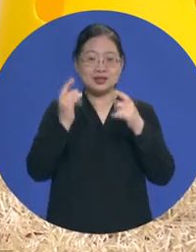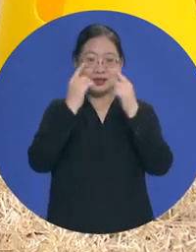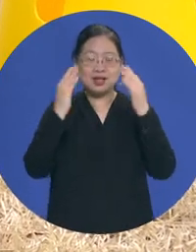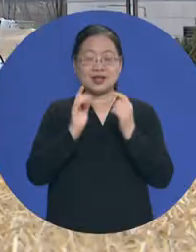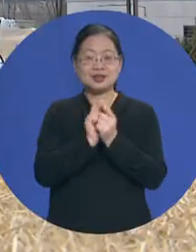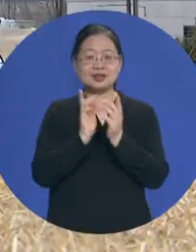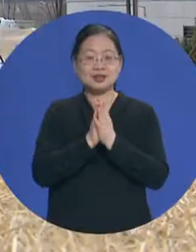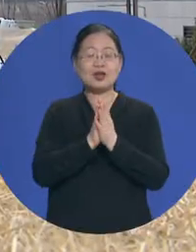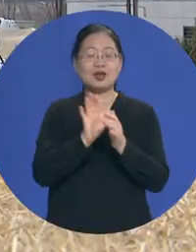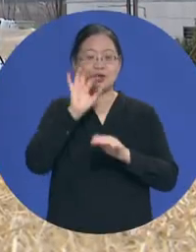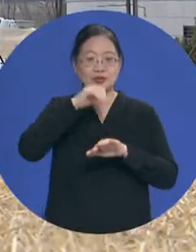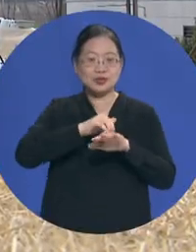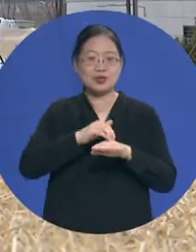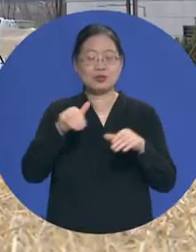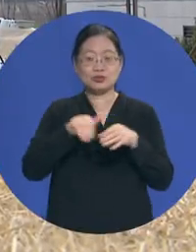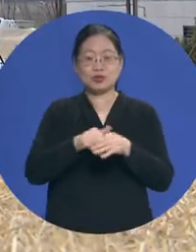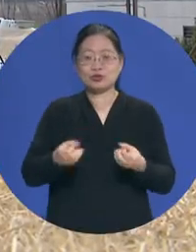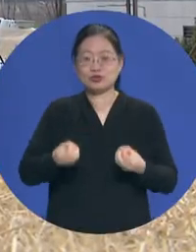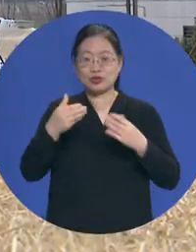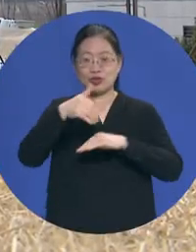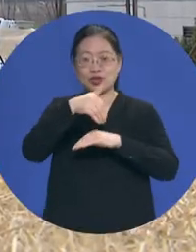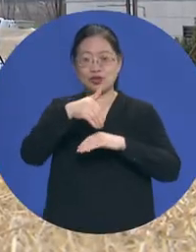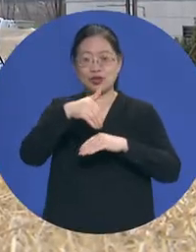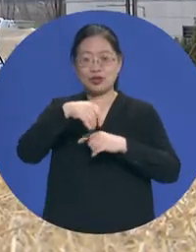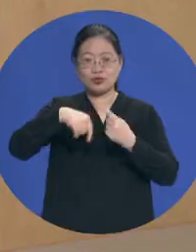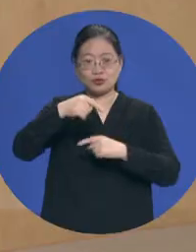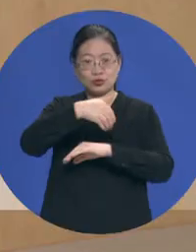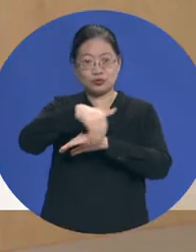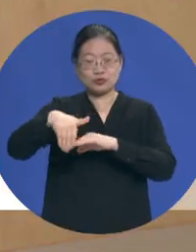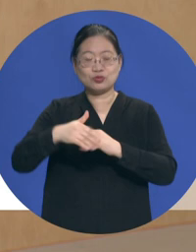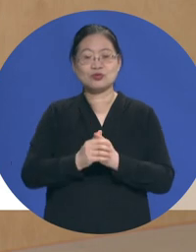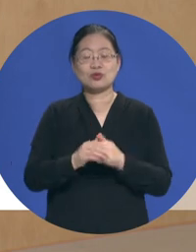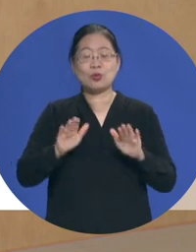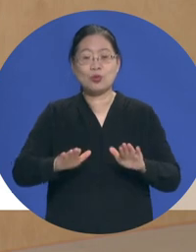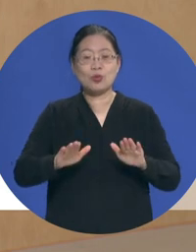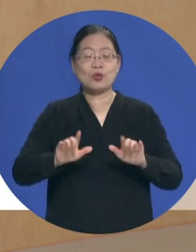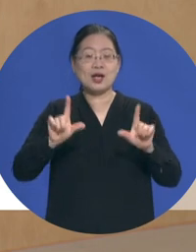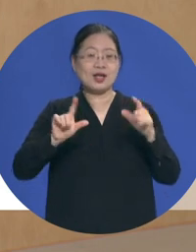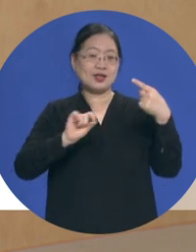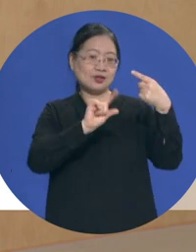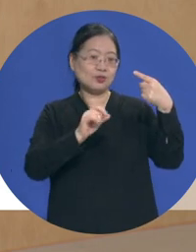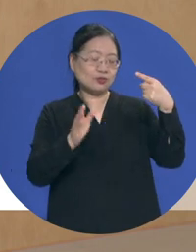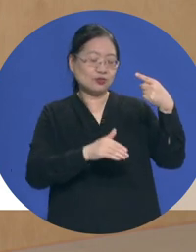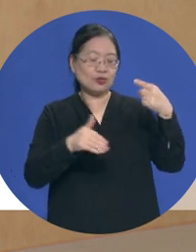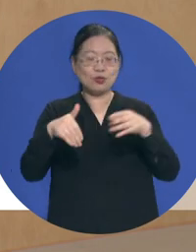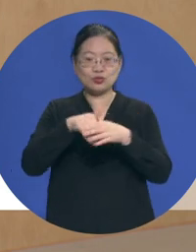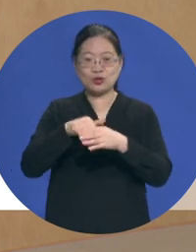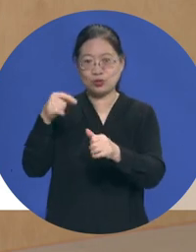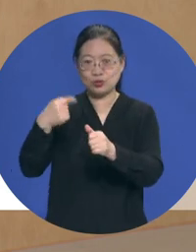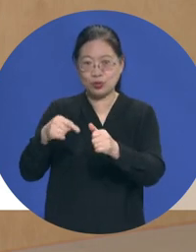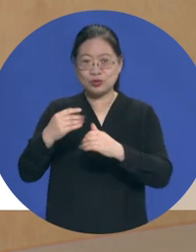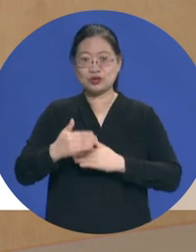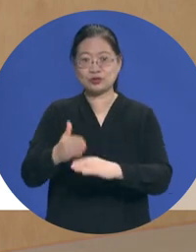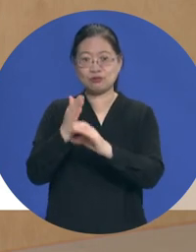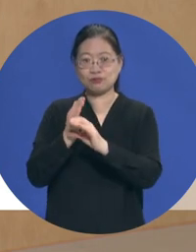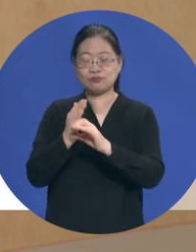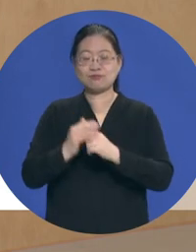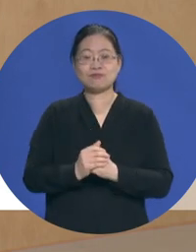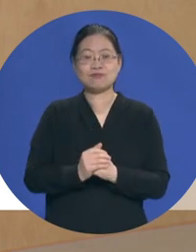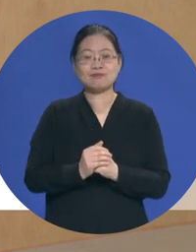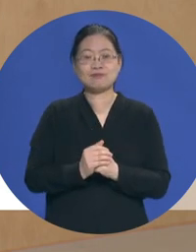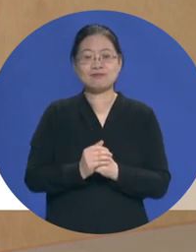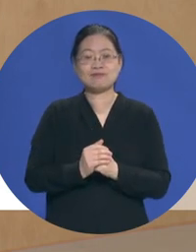현장 실습 지원 문화 축제 등도 운영할 예정입니다 올 1월부터 문화 교육을 이제 시작하고 있거든요 이제